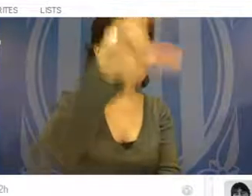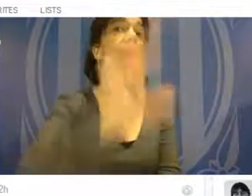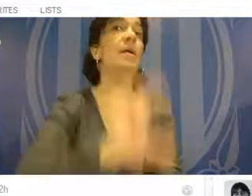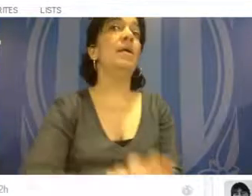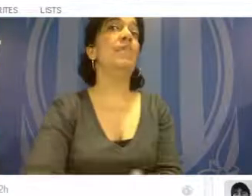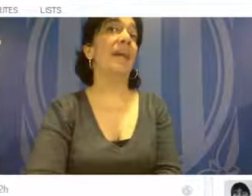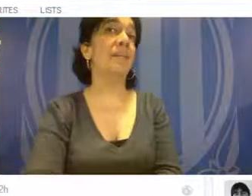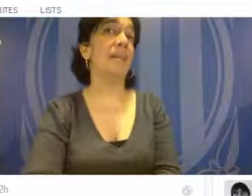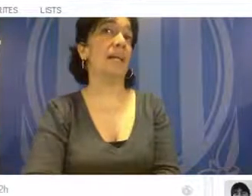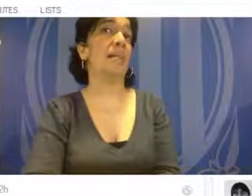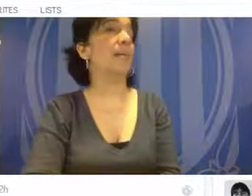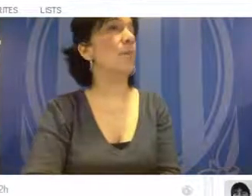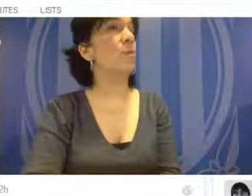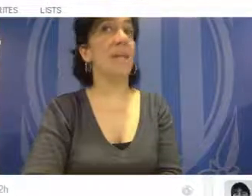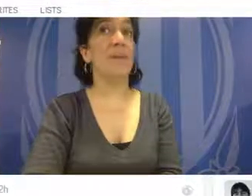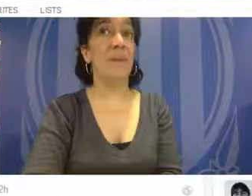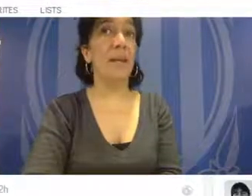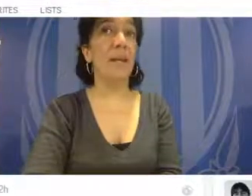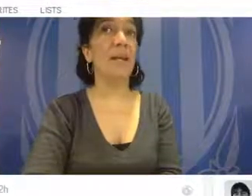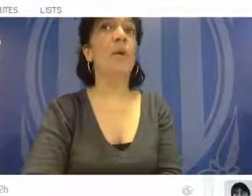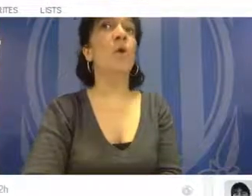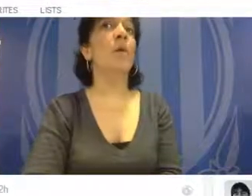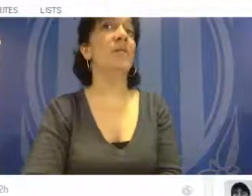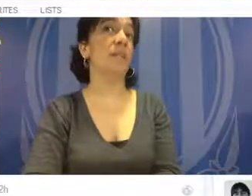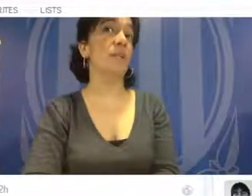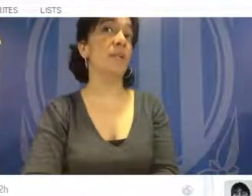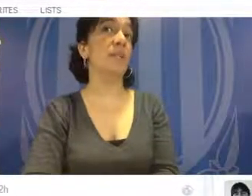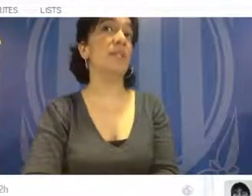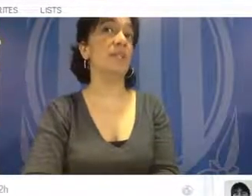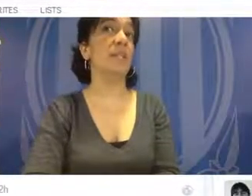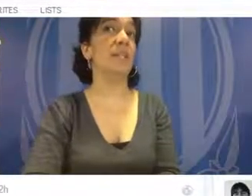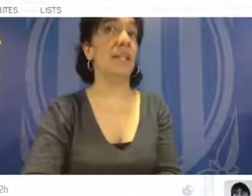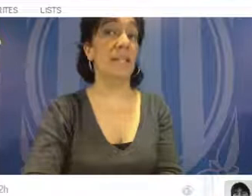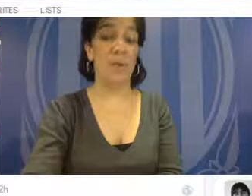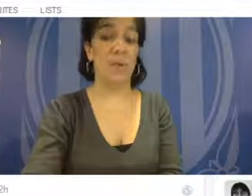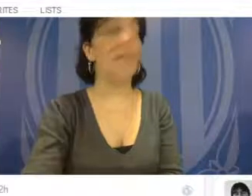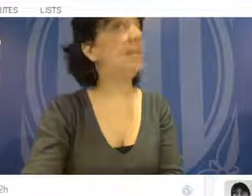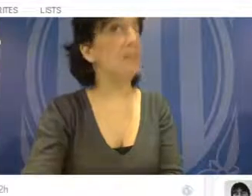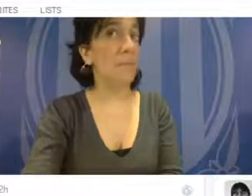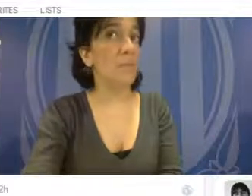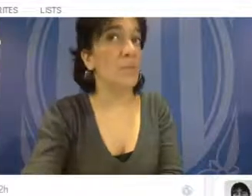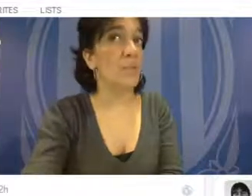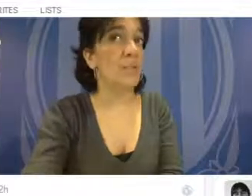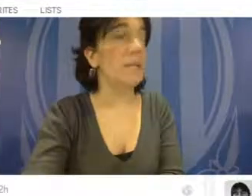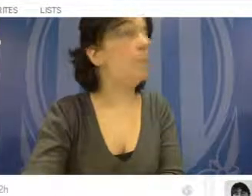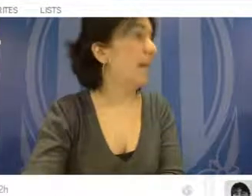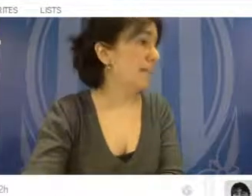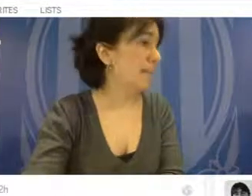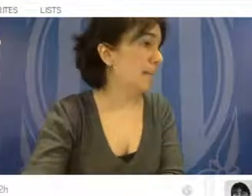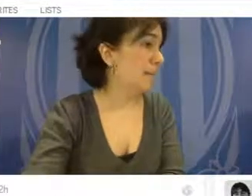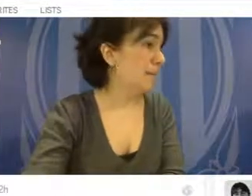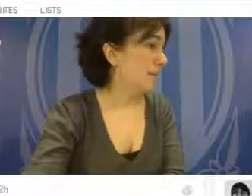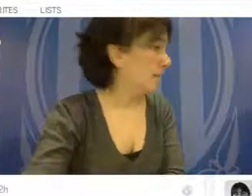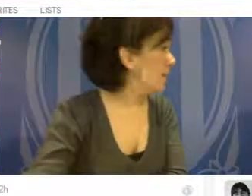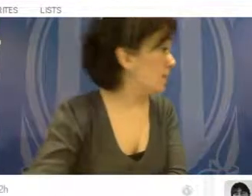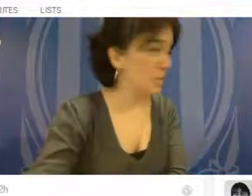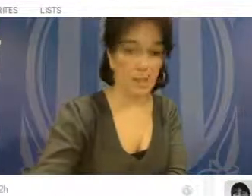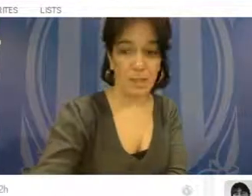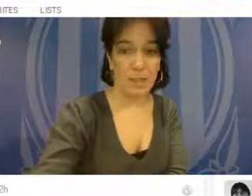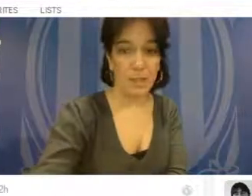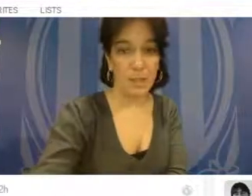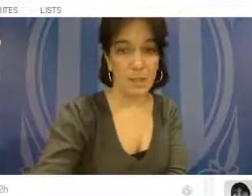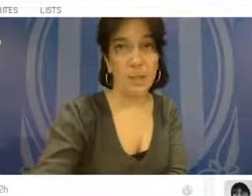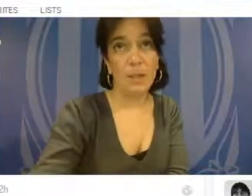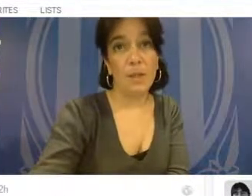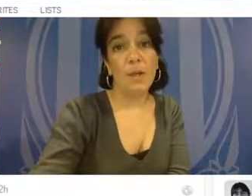Experience, França, que és Catalunya FR, o Estats Units, que és Visit Catalunya, i sempre se'ns pot seguir pel hashtag de Catalunya